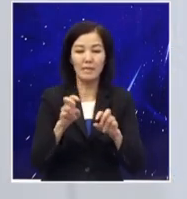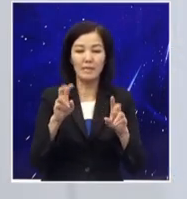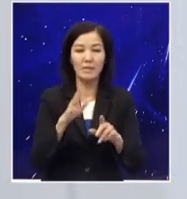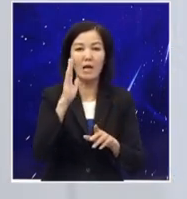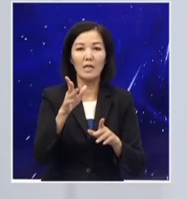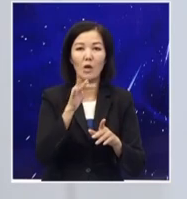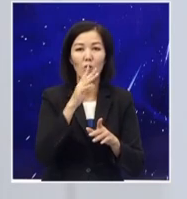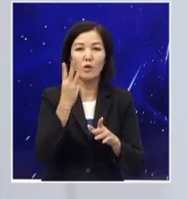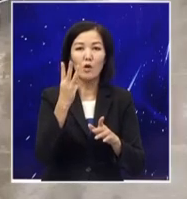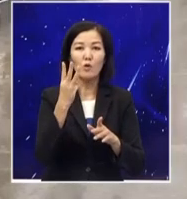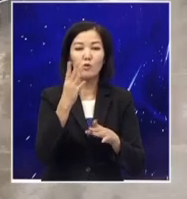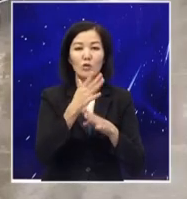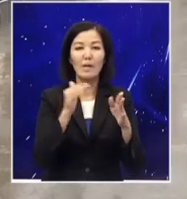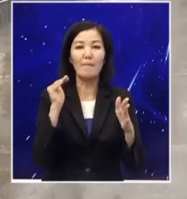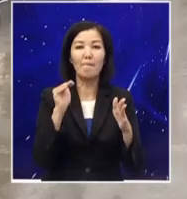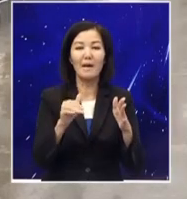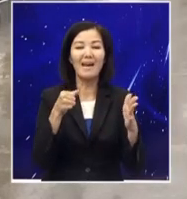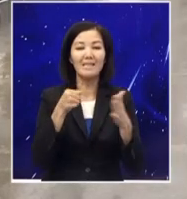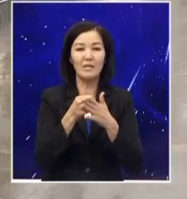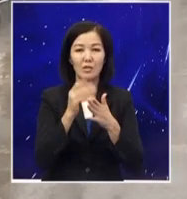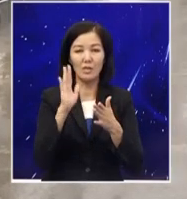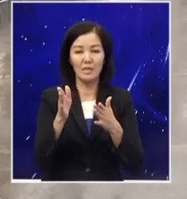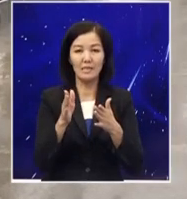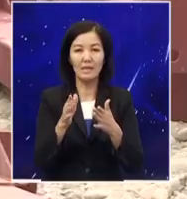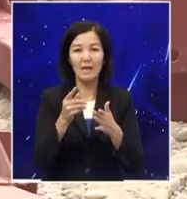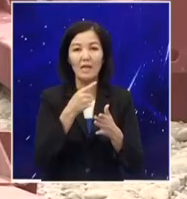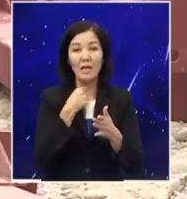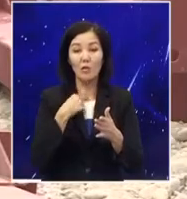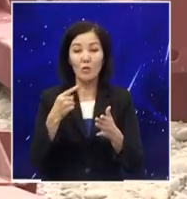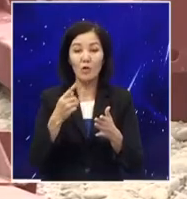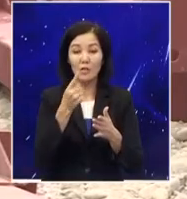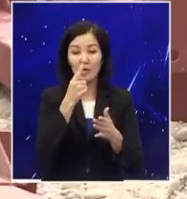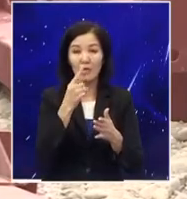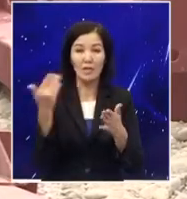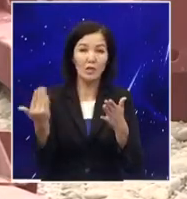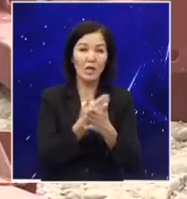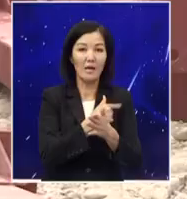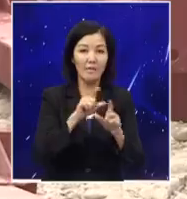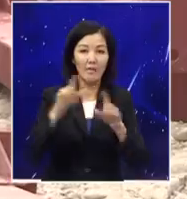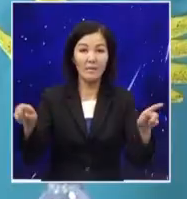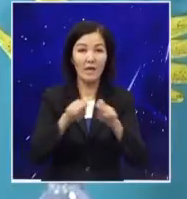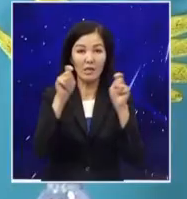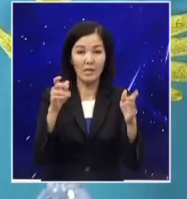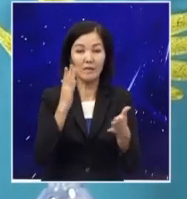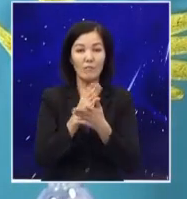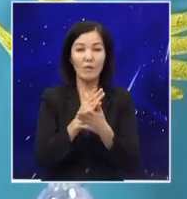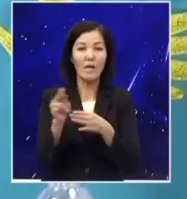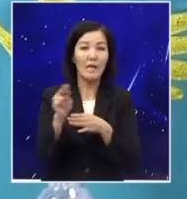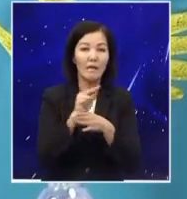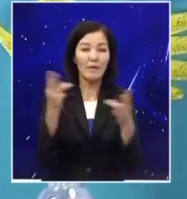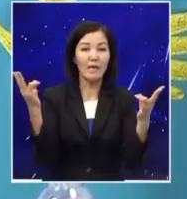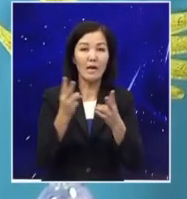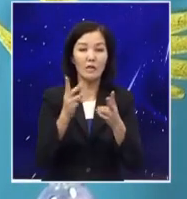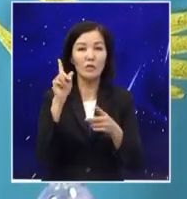көрсеткіш 3500-ға жеткізіледі. Және бір жаңалық Талдықорғанда таяуда жаңа инфекциялық аурухана қолданысқа беріледі. Емханаға